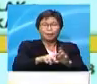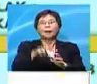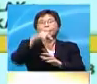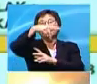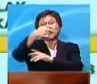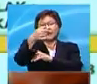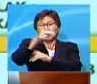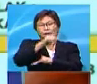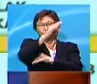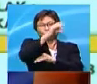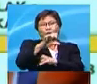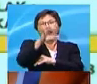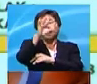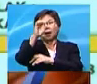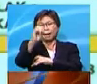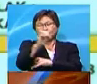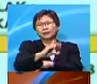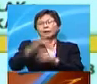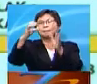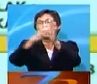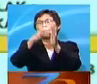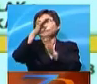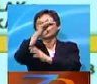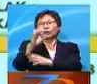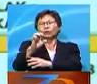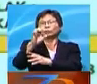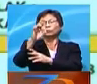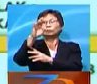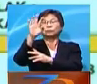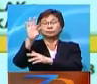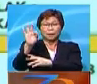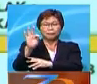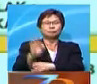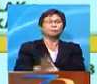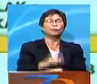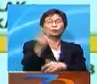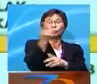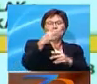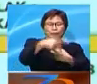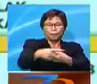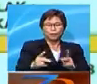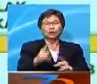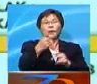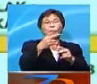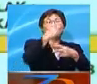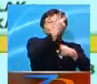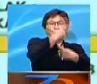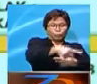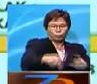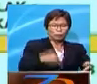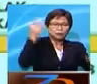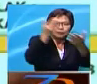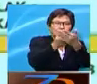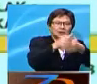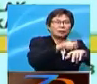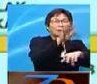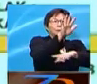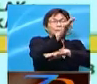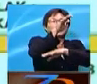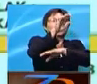amanah 708 undi dan pas 492 undi dan dua peenti undi telah pertama telah pun sampai kira-kira jam